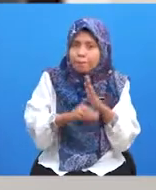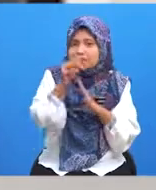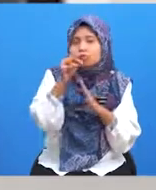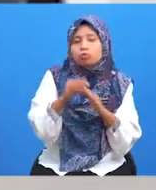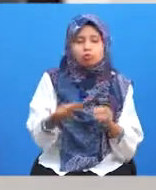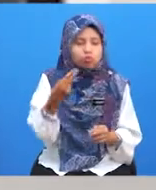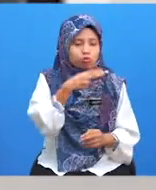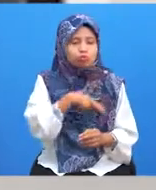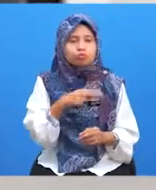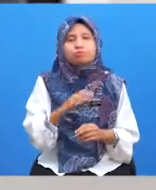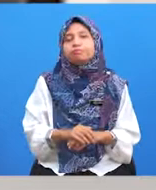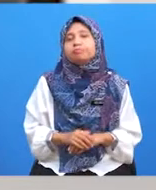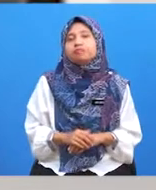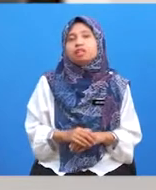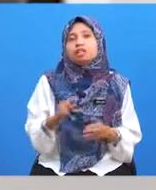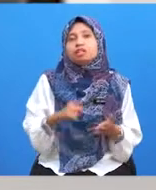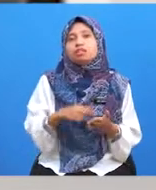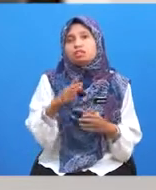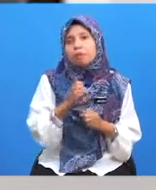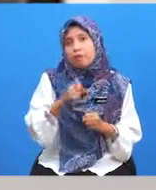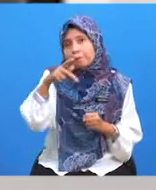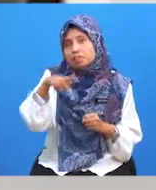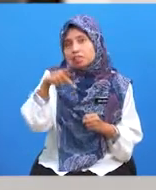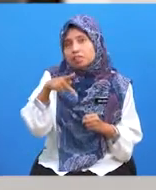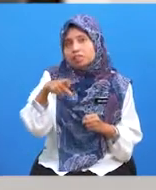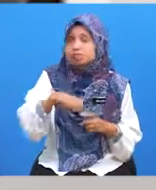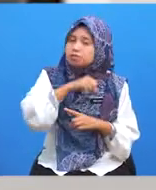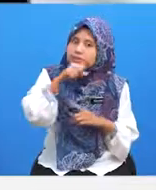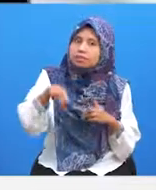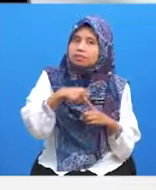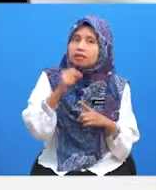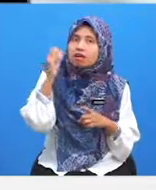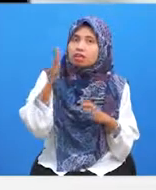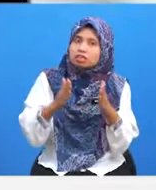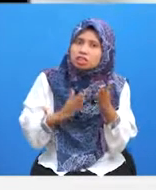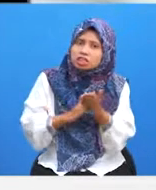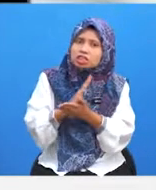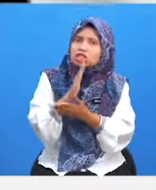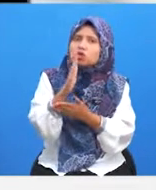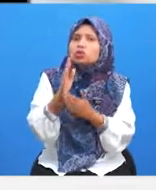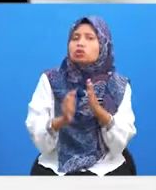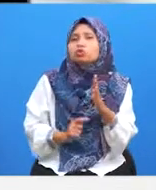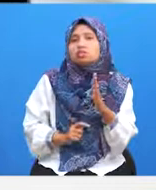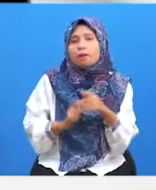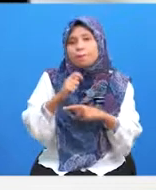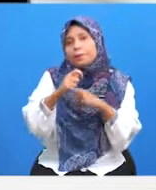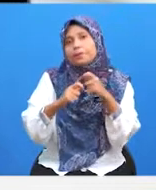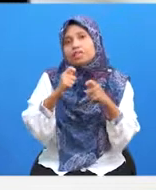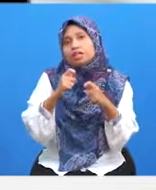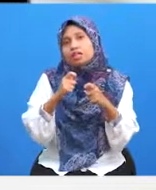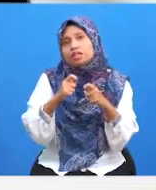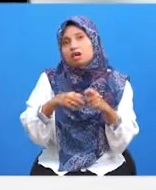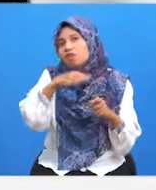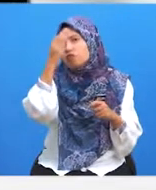keuntungan itu paling penting ini dapat memastikan transfer sekitar penjagaan akan terus meningkat seterusnya antar faktor